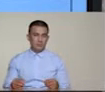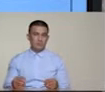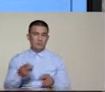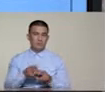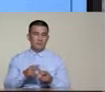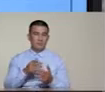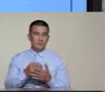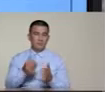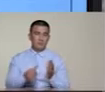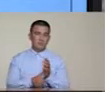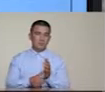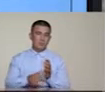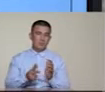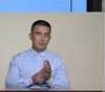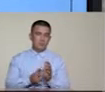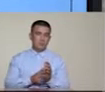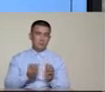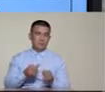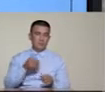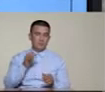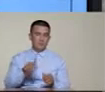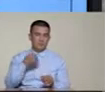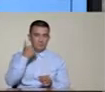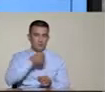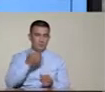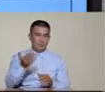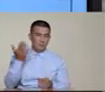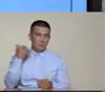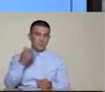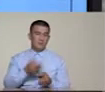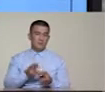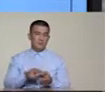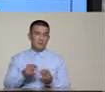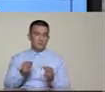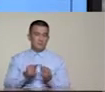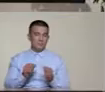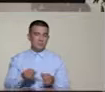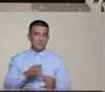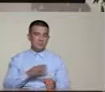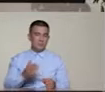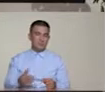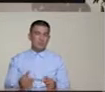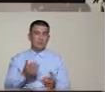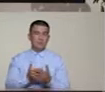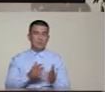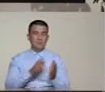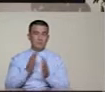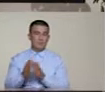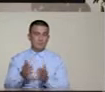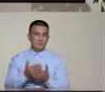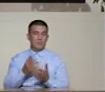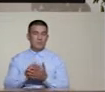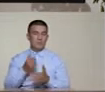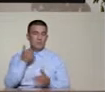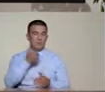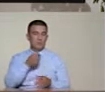Bundan 6-8 ming yil avvalgi yillarga to'g'ri kelar ekan. Keyingi yilni ham